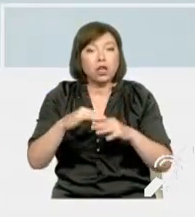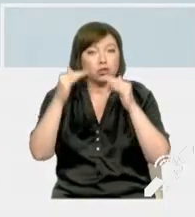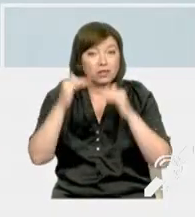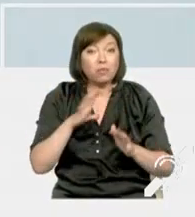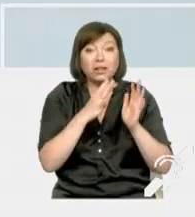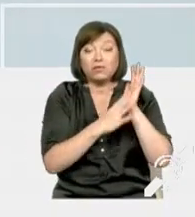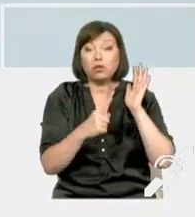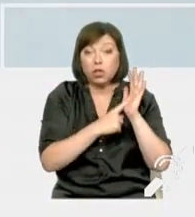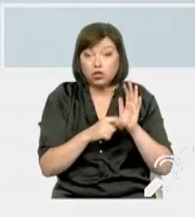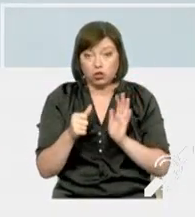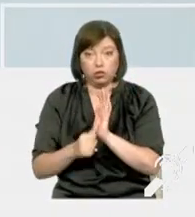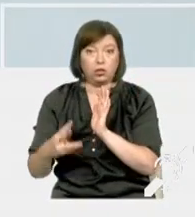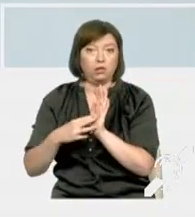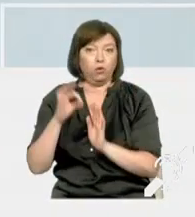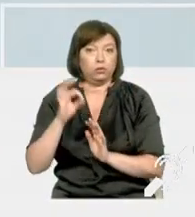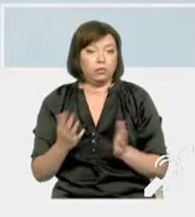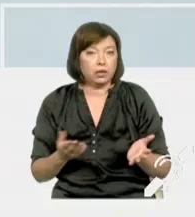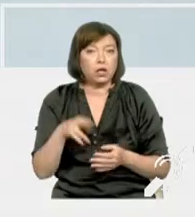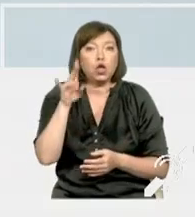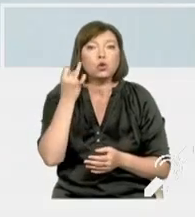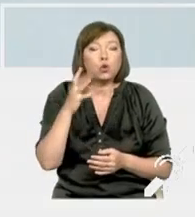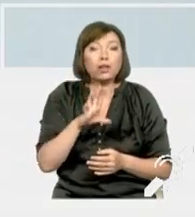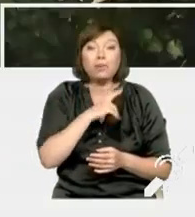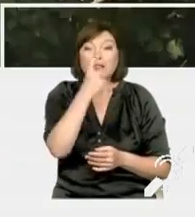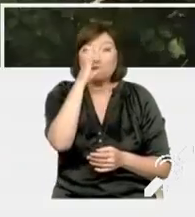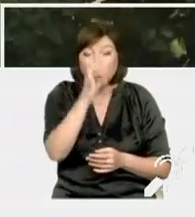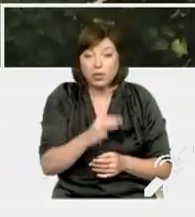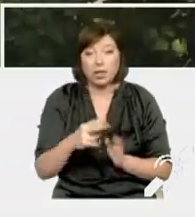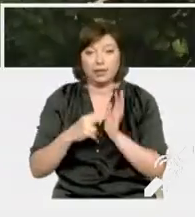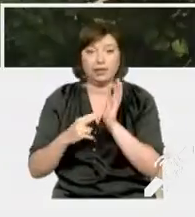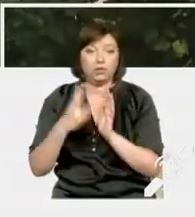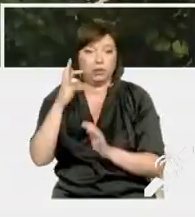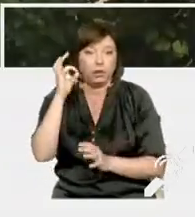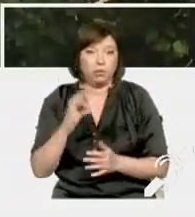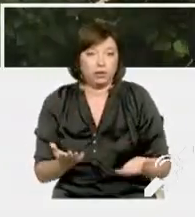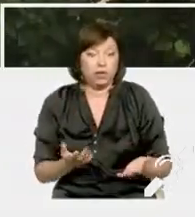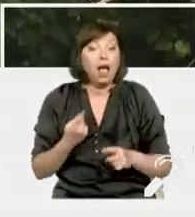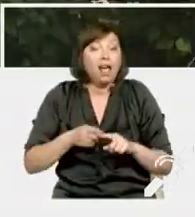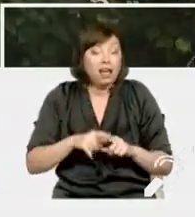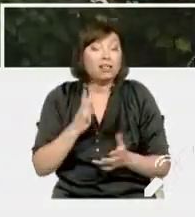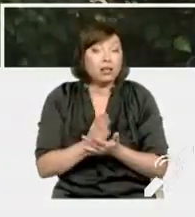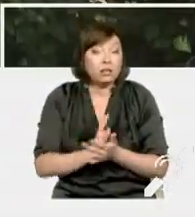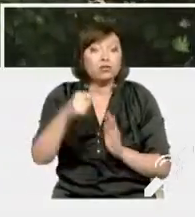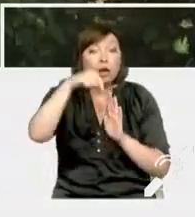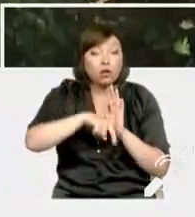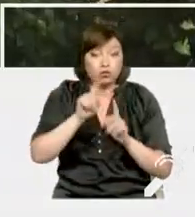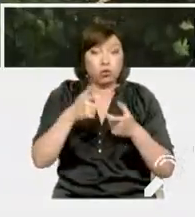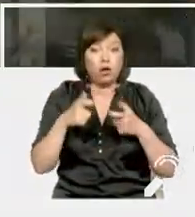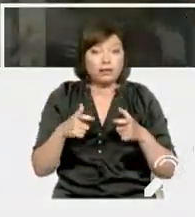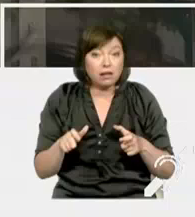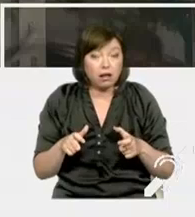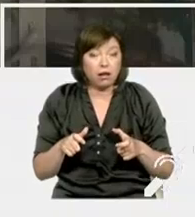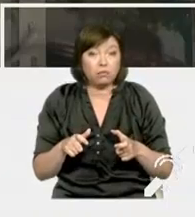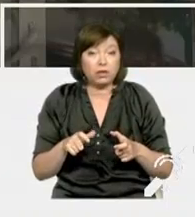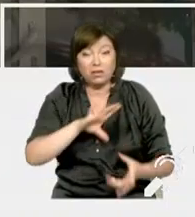de la 97% la 68%. La Drochia, de la 100% la 73%. Asta vorbește despre faptul că examenul